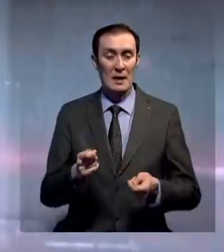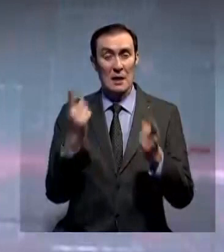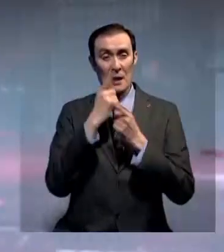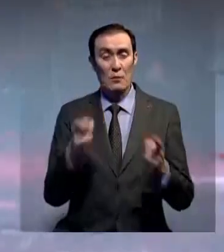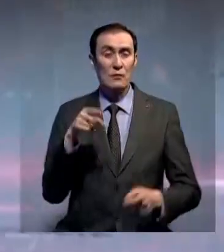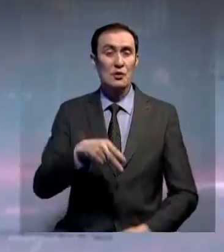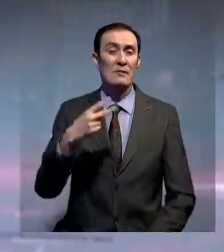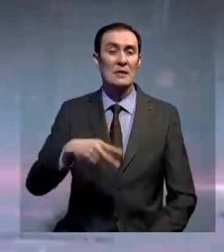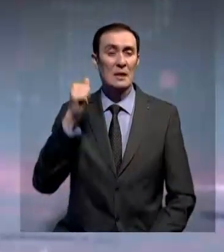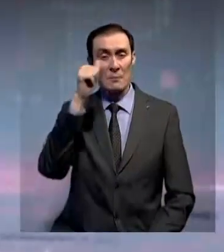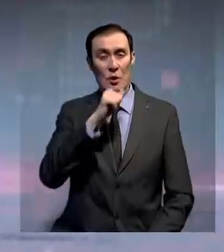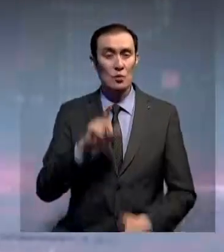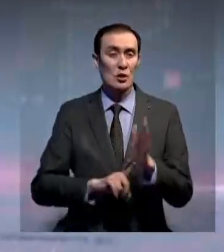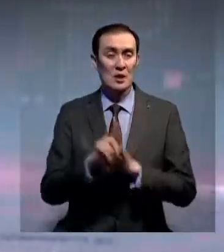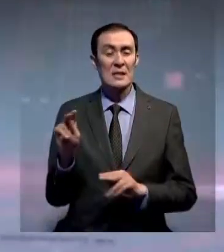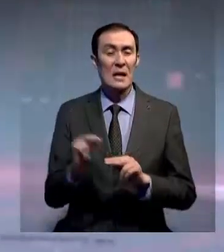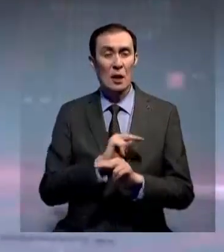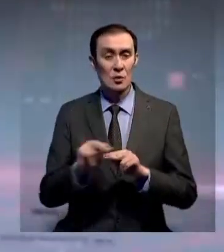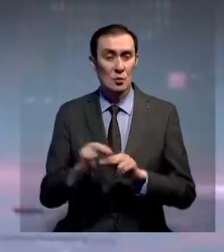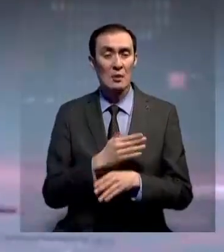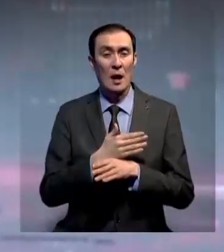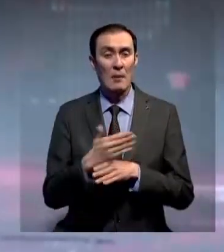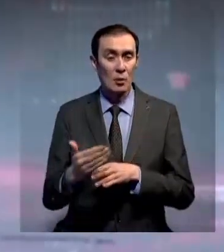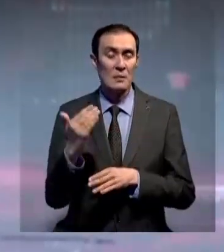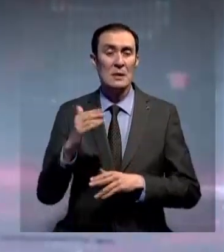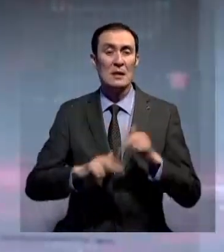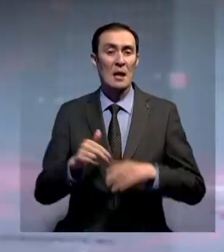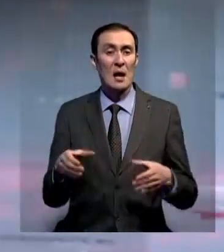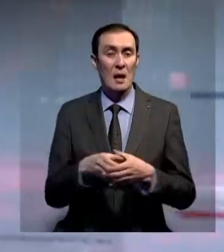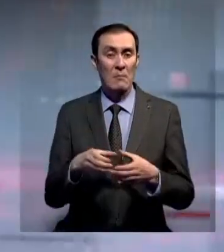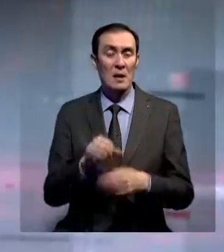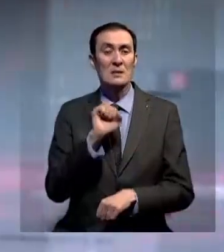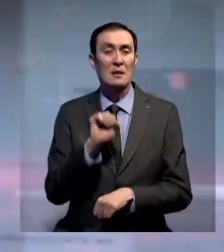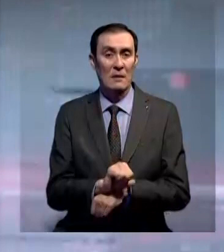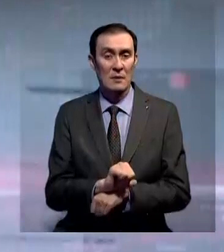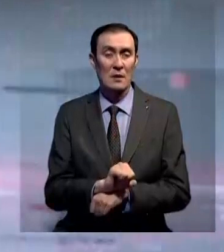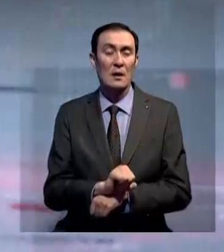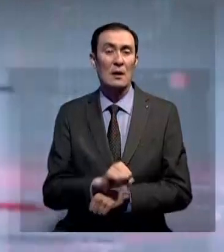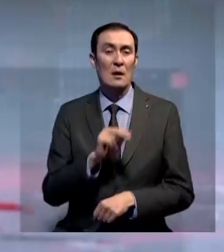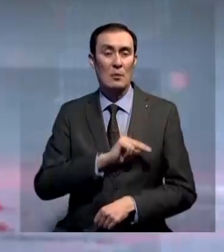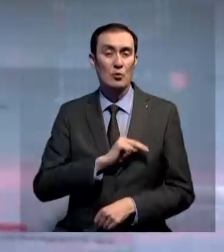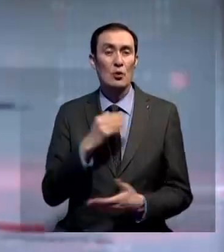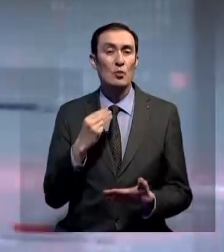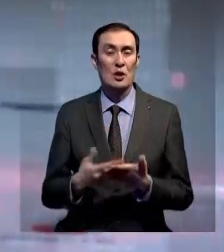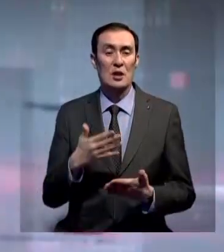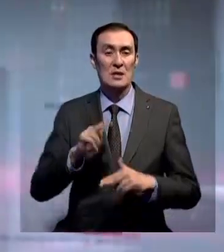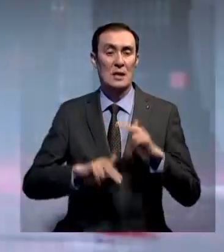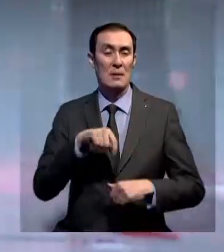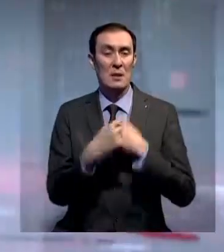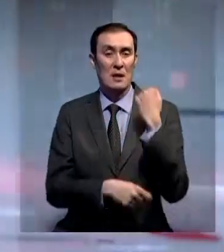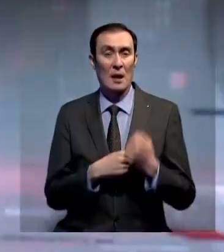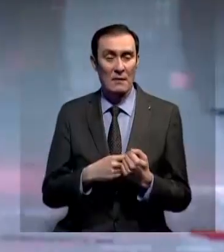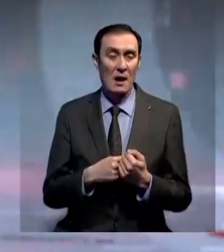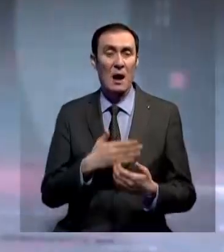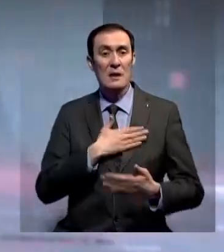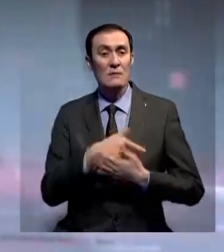Напомню, в 2020 году там началась реконструкция, а потом подрядчик остановил технику, ссылаясь на удорожание стройматериалов.